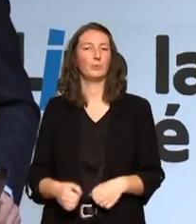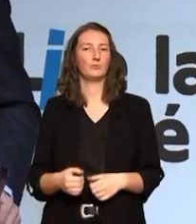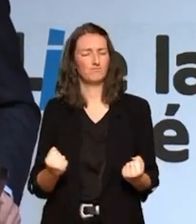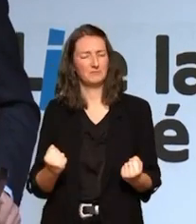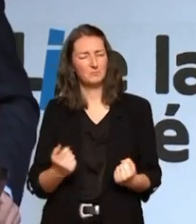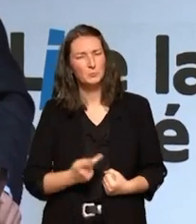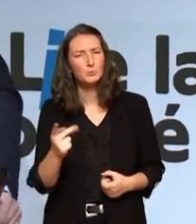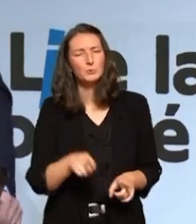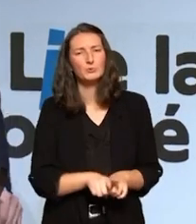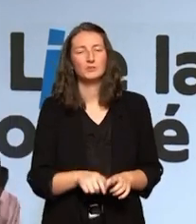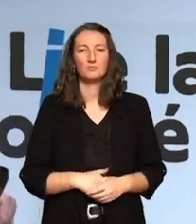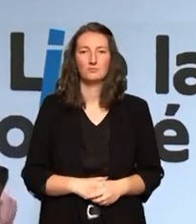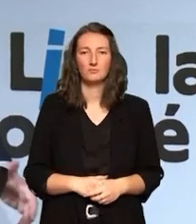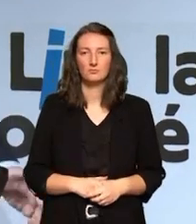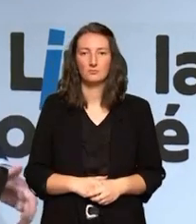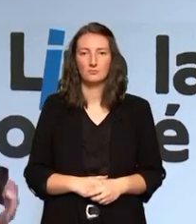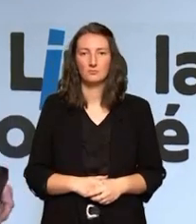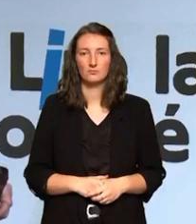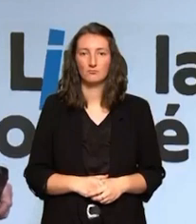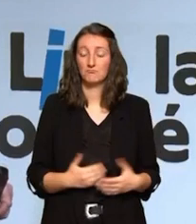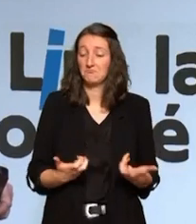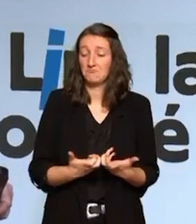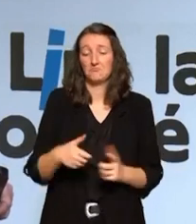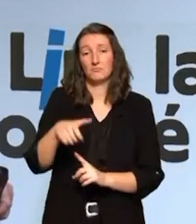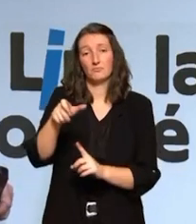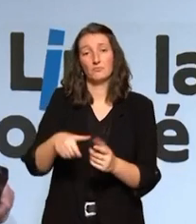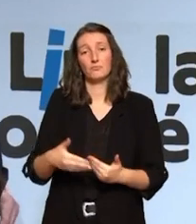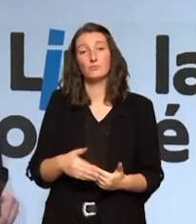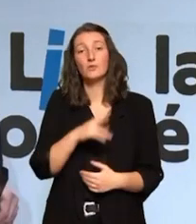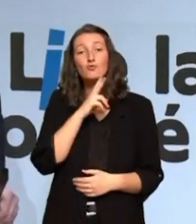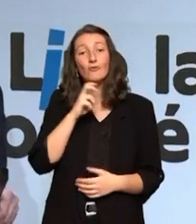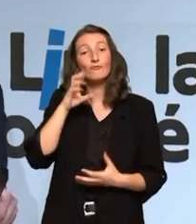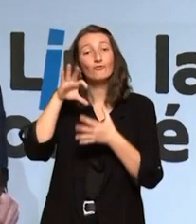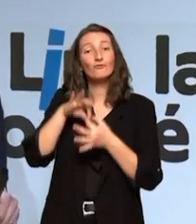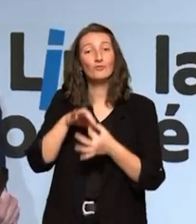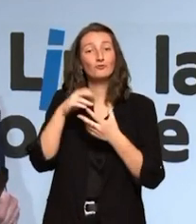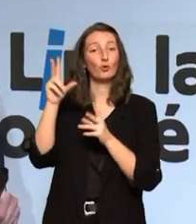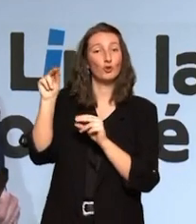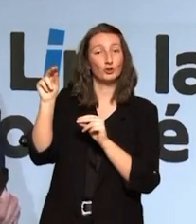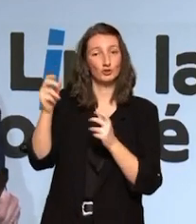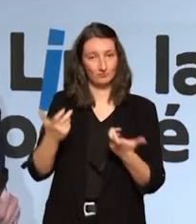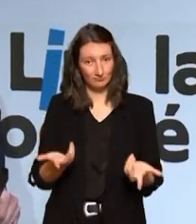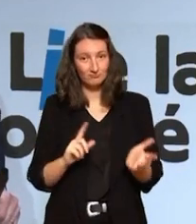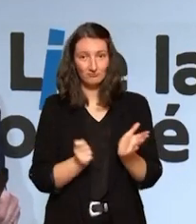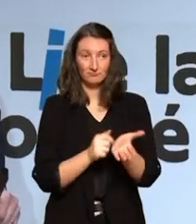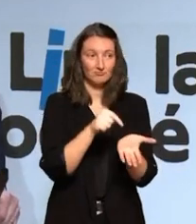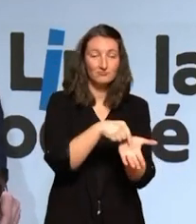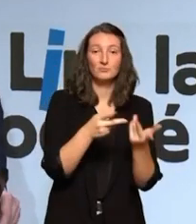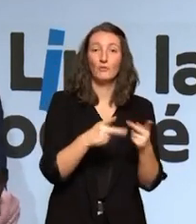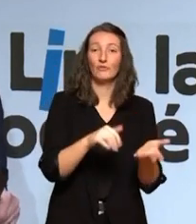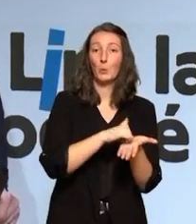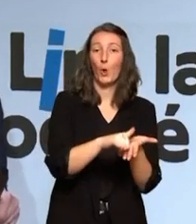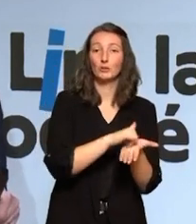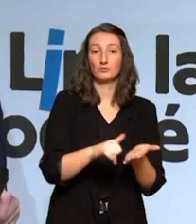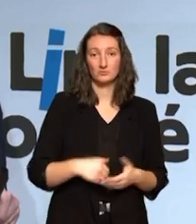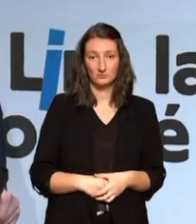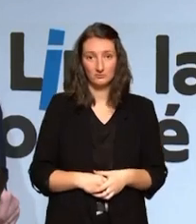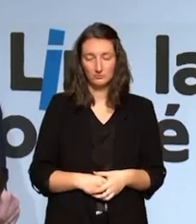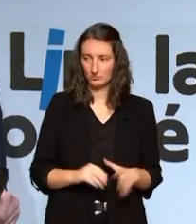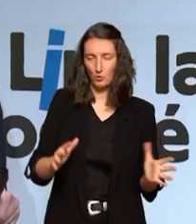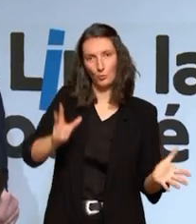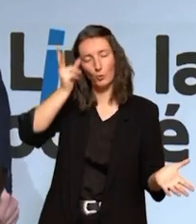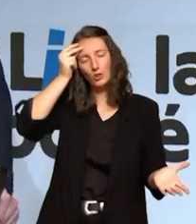comprendre ce que c'était que la vie d'un juif orthodoxe dans le New York du XXe siècle si je n'avais pas lu Philippe Roth. Jamais je n'aurais pu